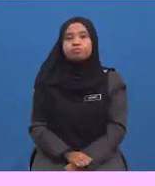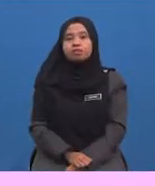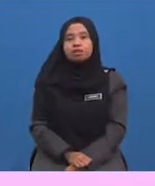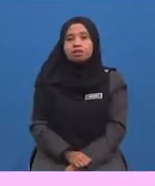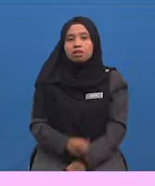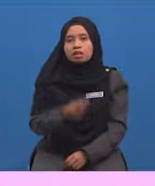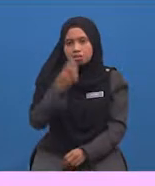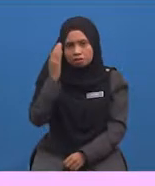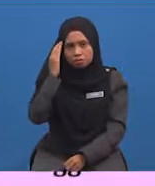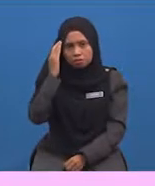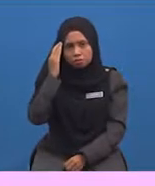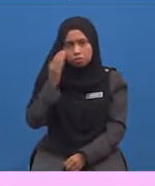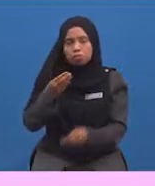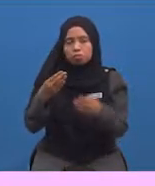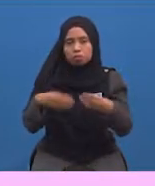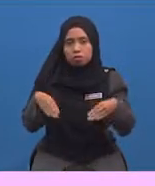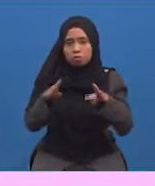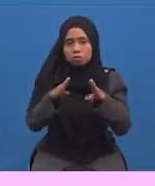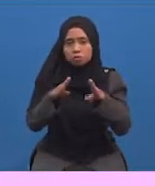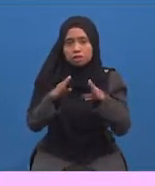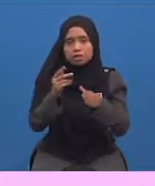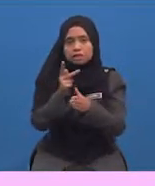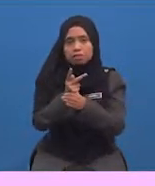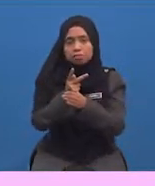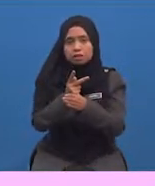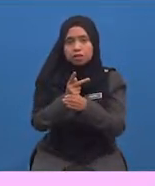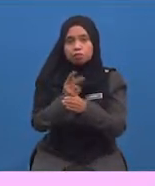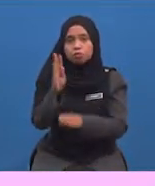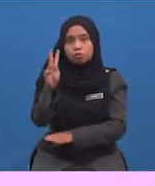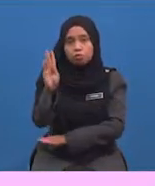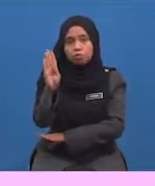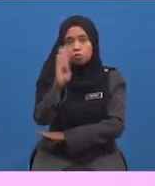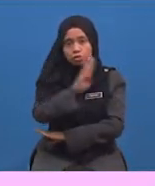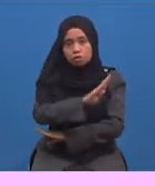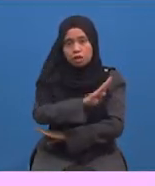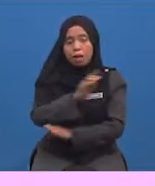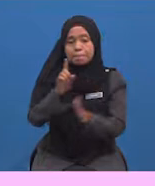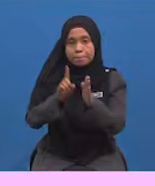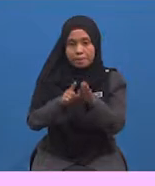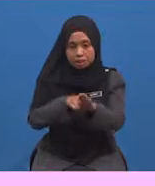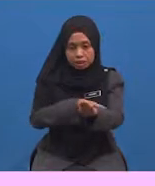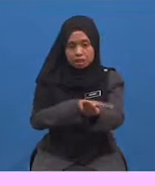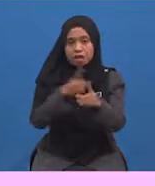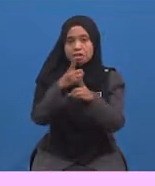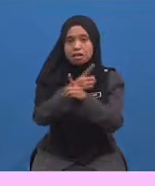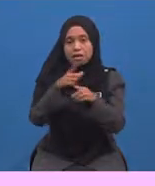Anda telah tahu bahawa isi padu kubus sama dengan panjang darab lebar darab tinggi.